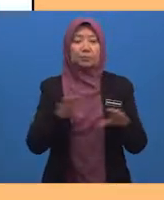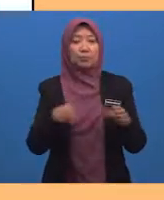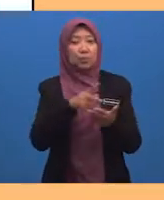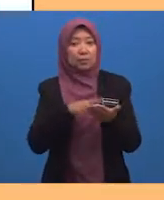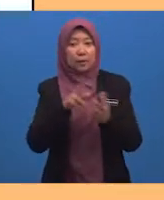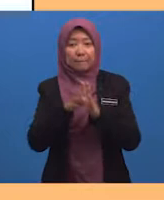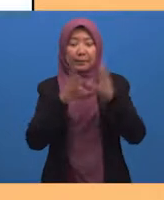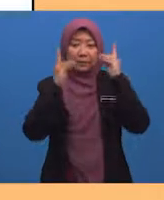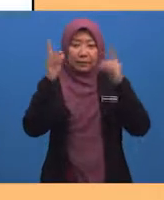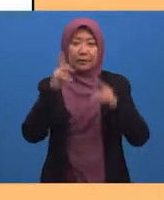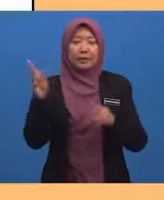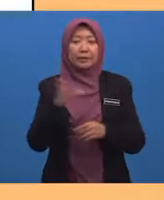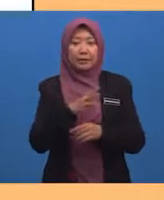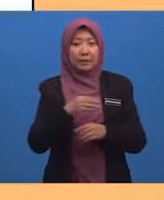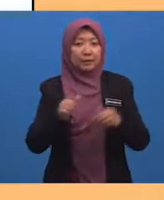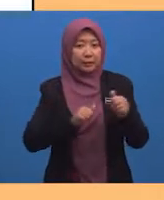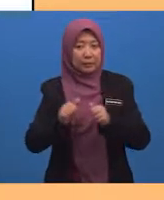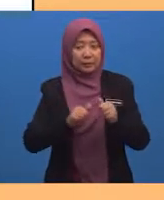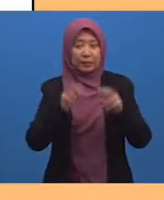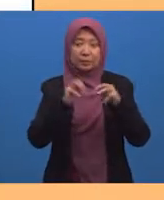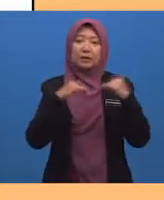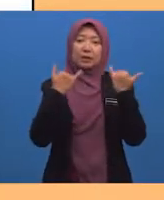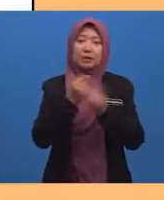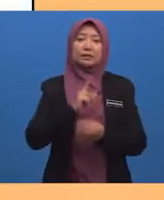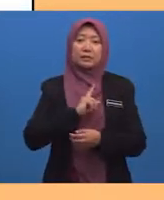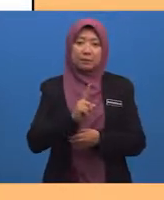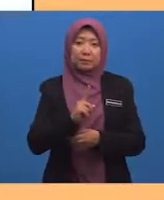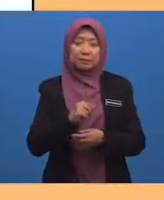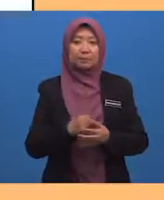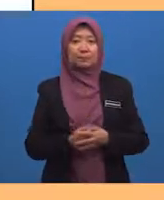pusat kegiatan umat Islam di Aceh.